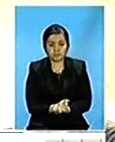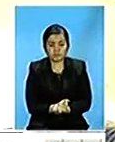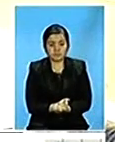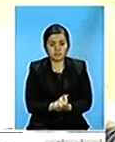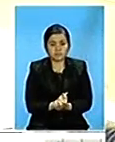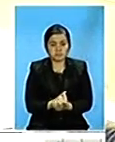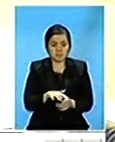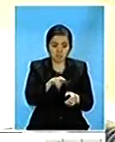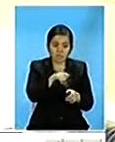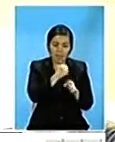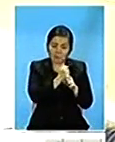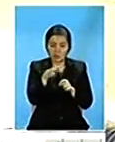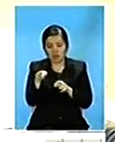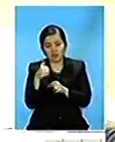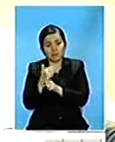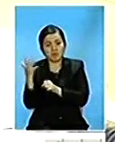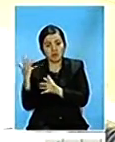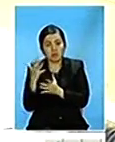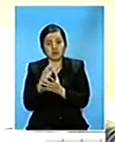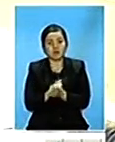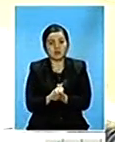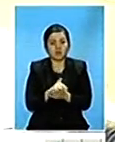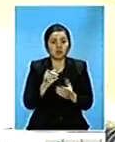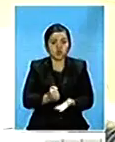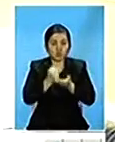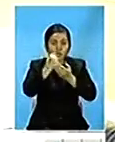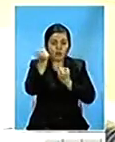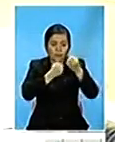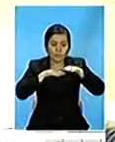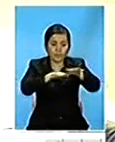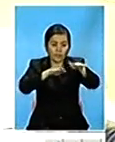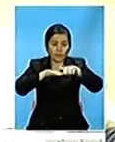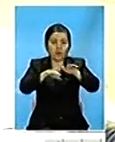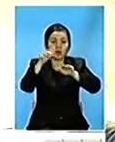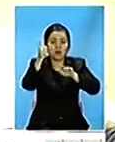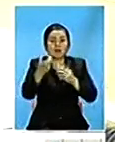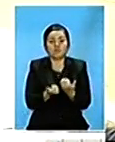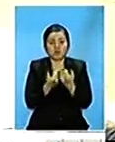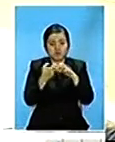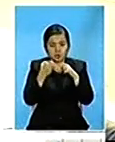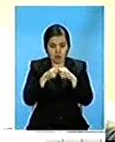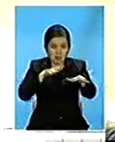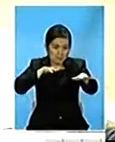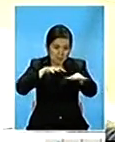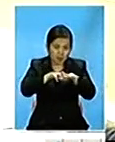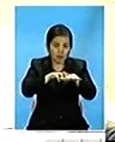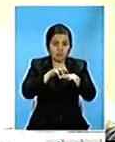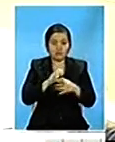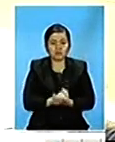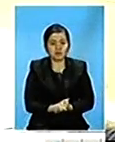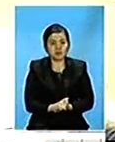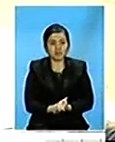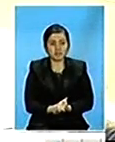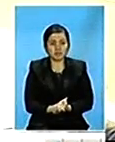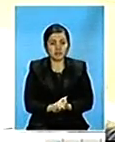งก็ไปทำบางแห่งไม่ทำนี่อยากทำต่อกันซะรถจะได้ไปได้เร็วเหมือนกับปัจจุบันนี้เกิดอุบัติเหตุที่